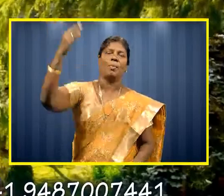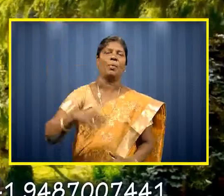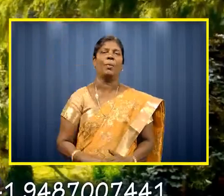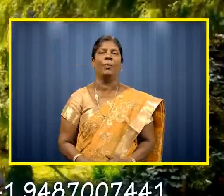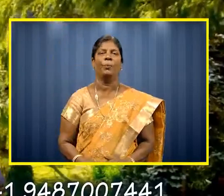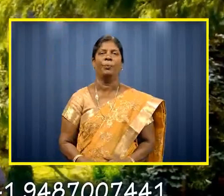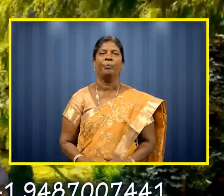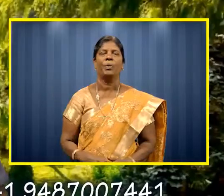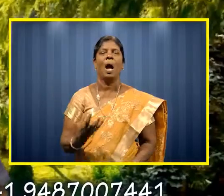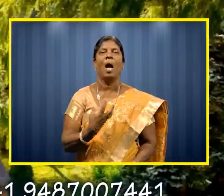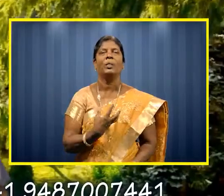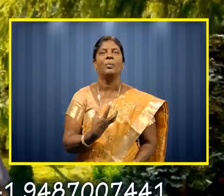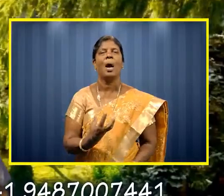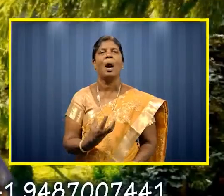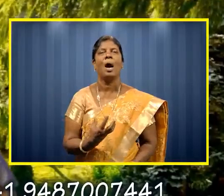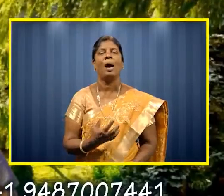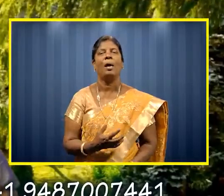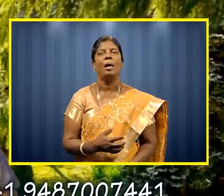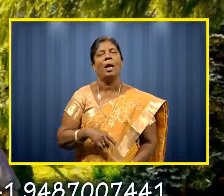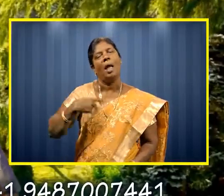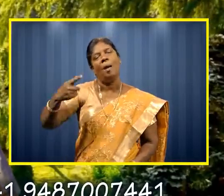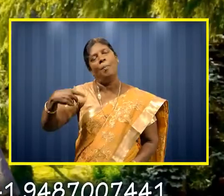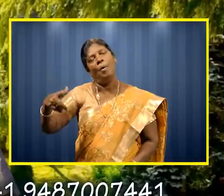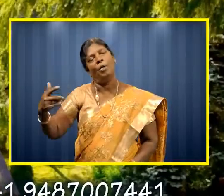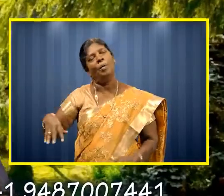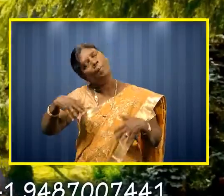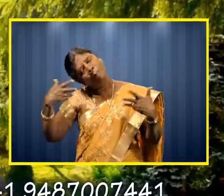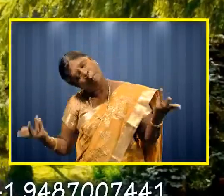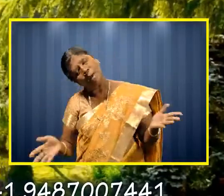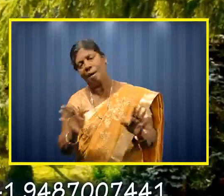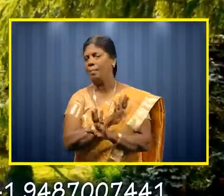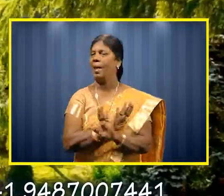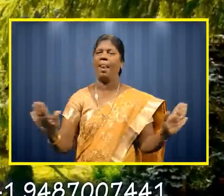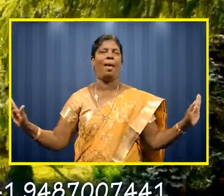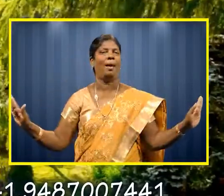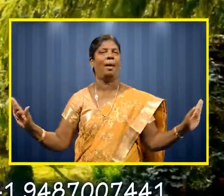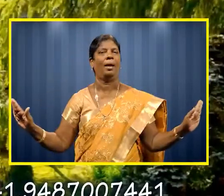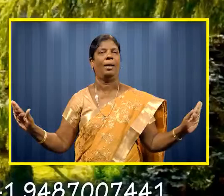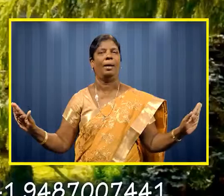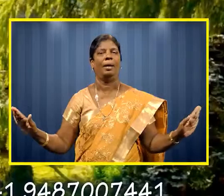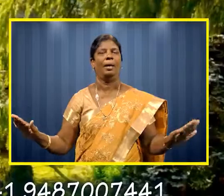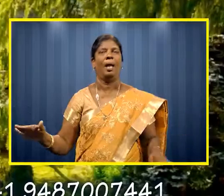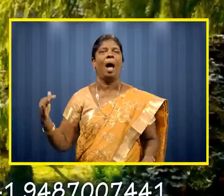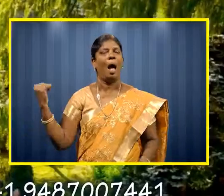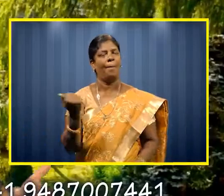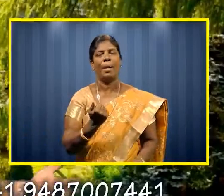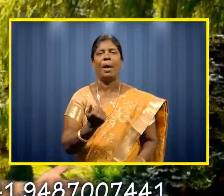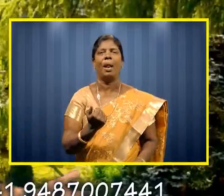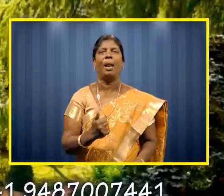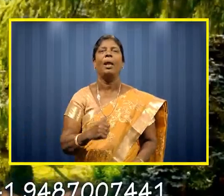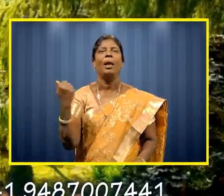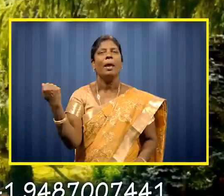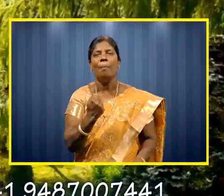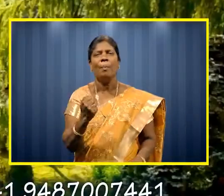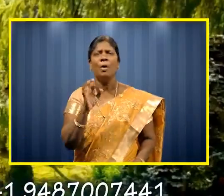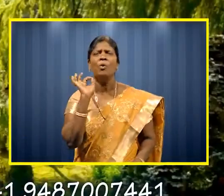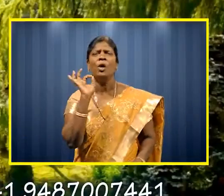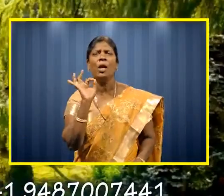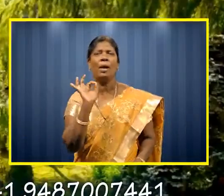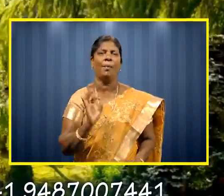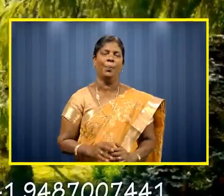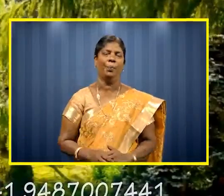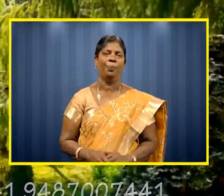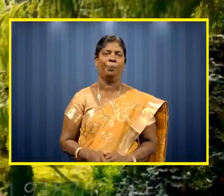செல்லும். ஆத்மா என்றைக்கும் மரணத்தை அடையாது. அப்படியானால் அந்த ஆத்மா